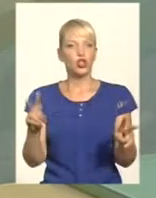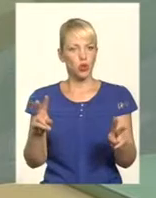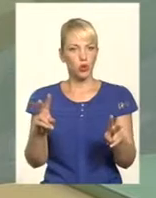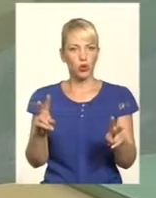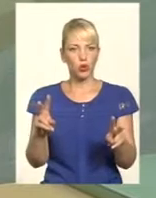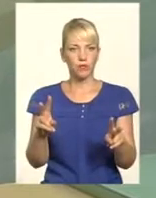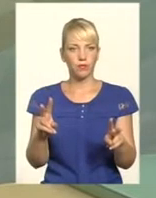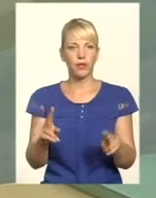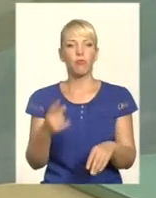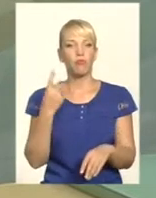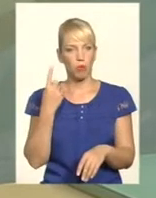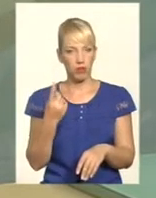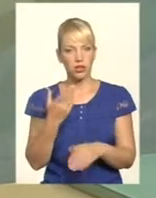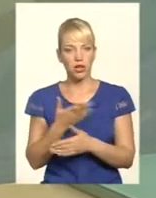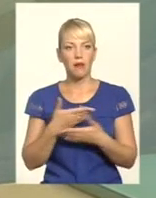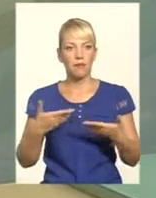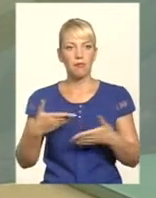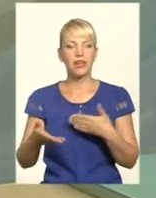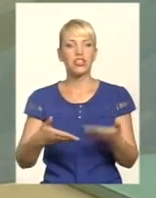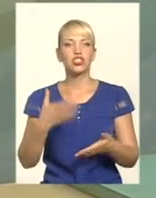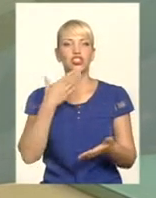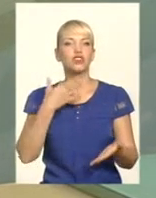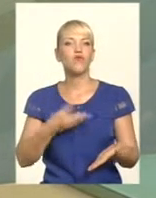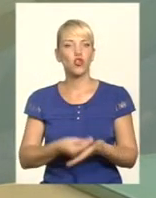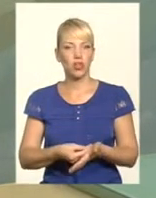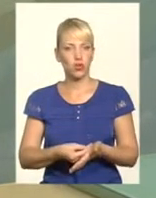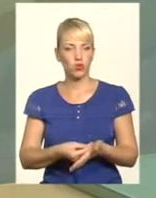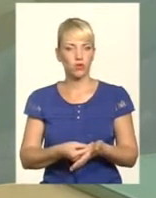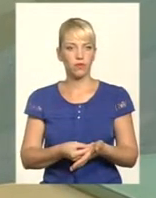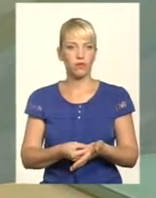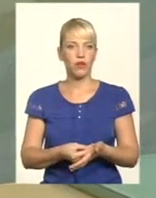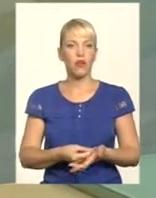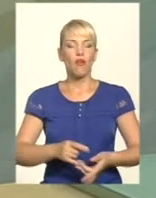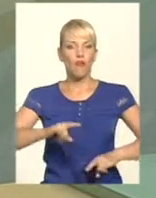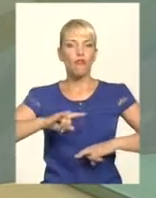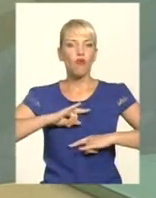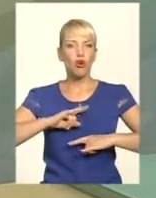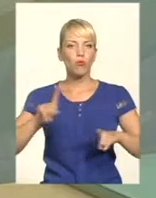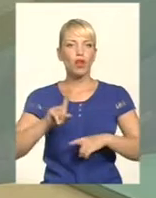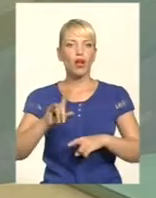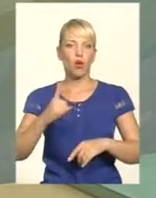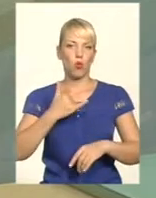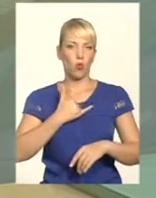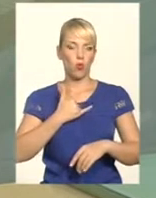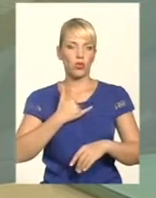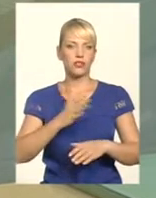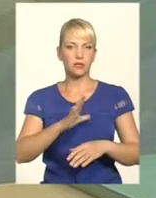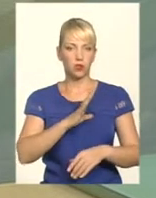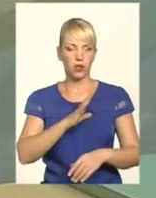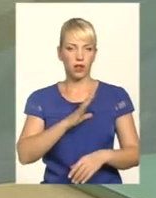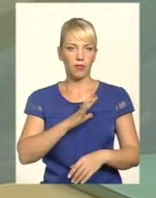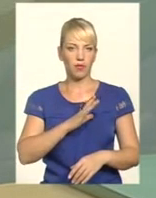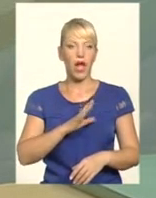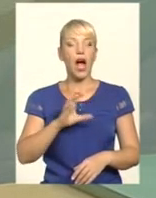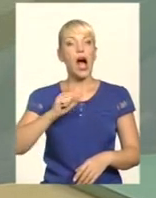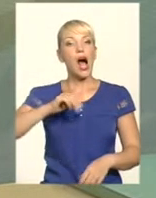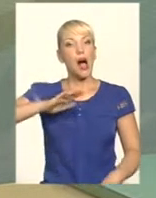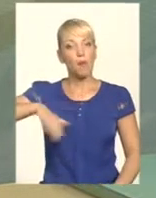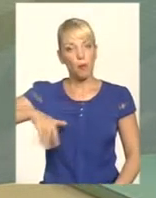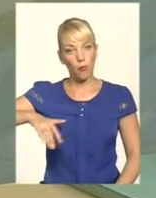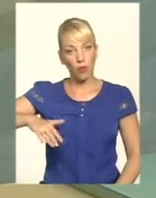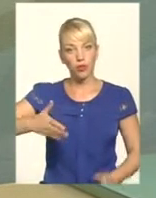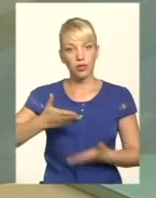ми, по-перше, йшли зі своєю навіть формою, та, яка була у кожного. А потім ми